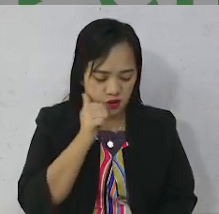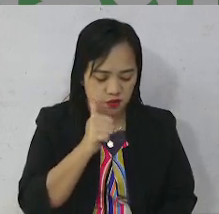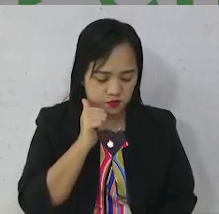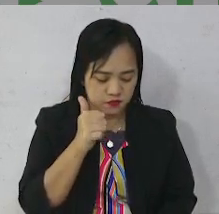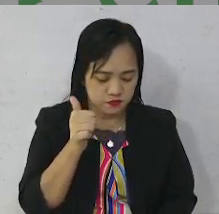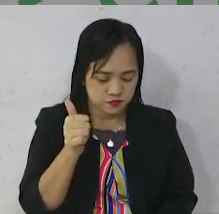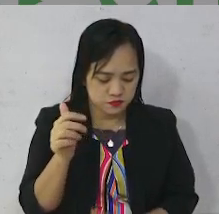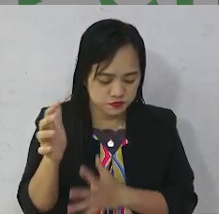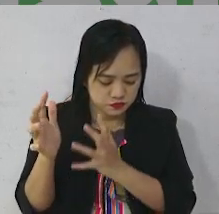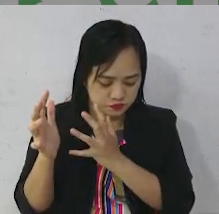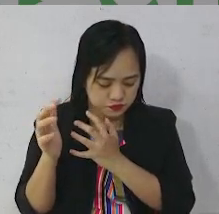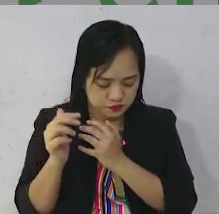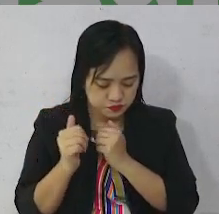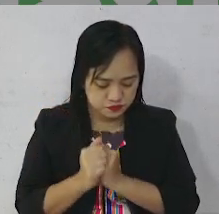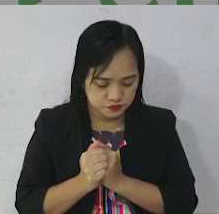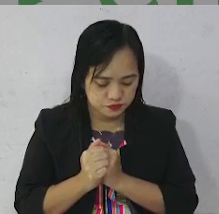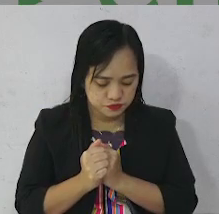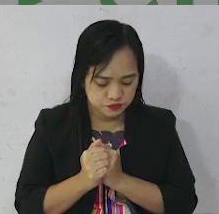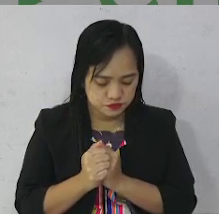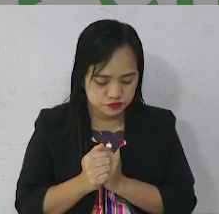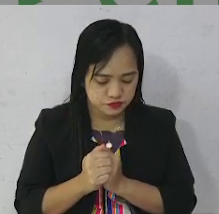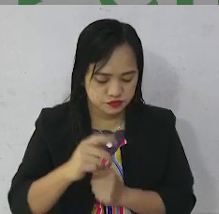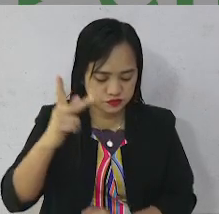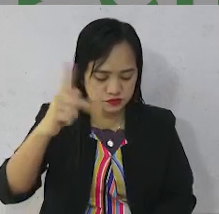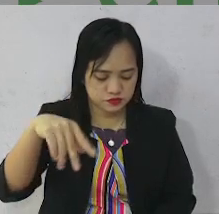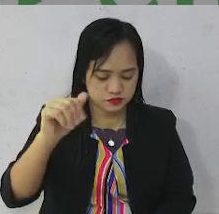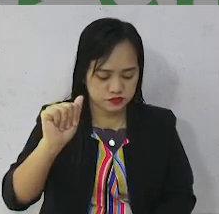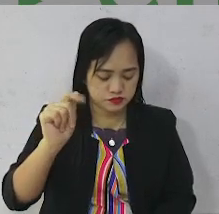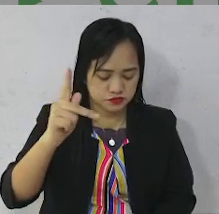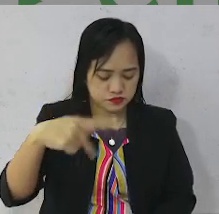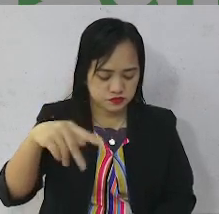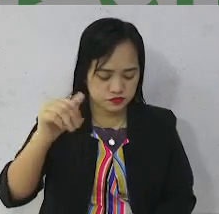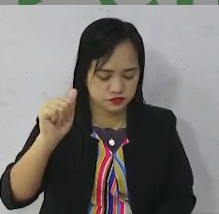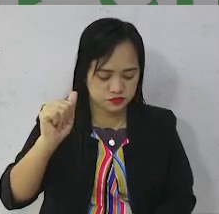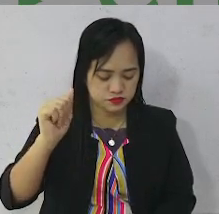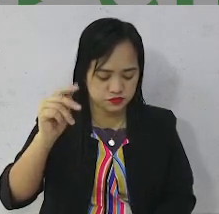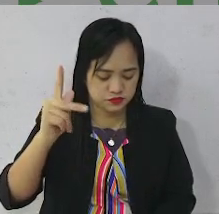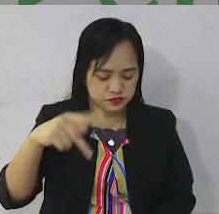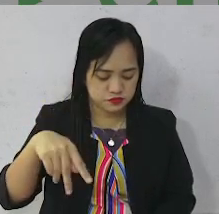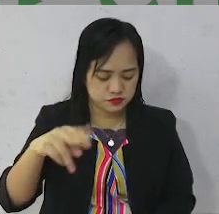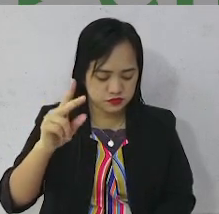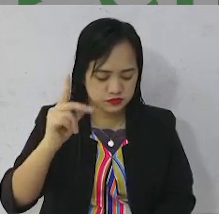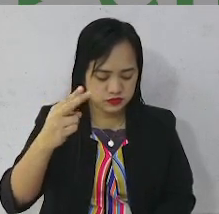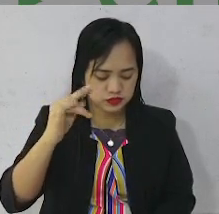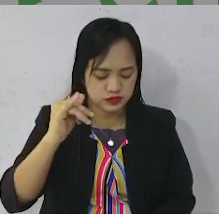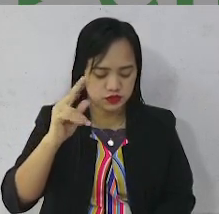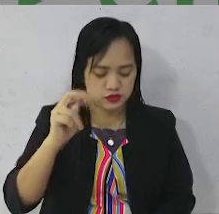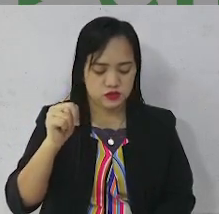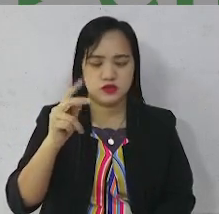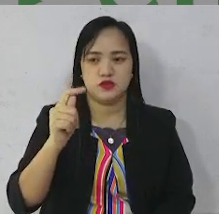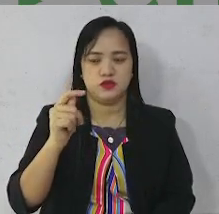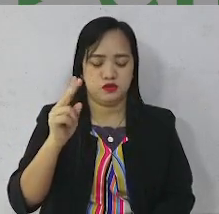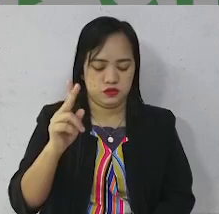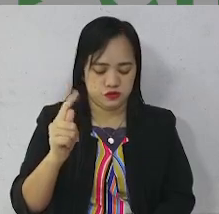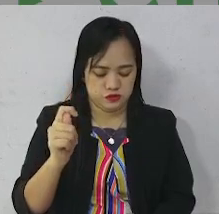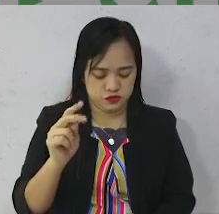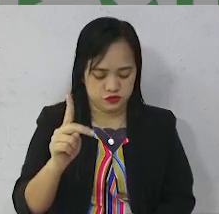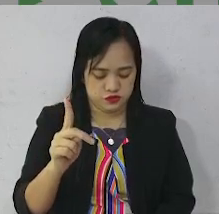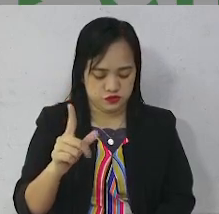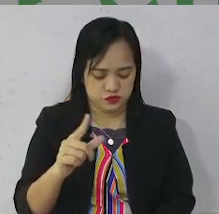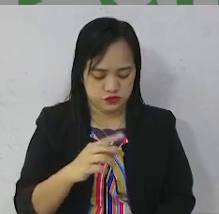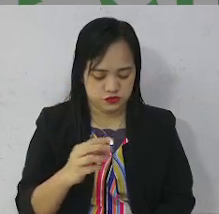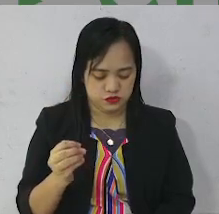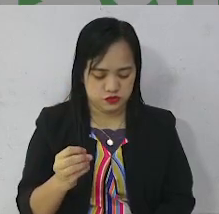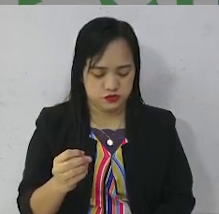Di ano yun lang din ang ano to sabi kint kapahintulutan ng Diyos Totoo naman yun Wala na